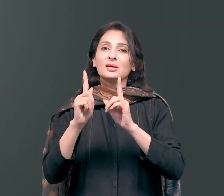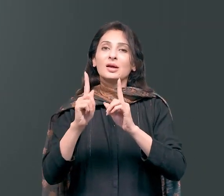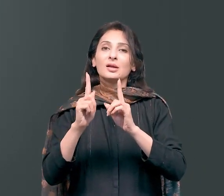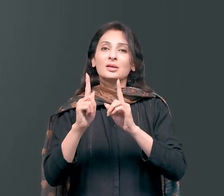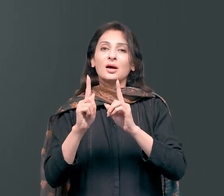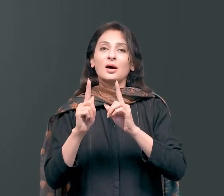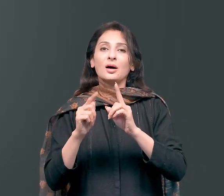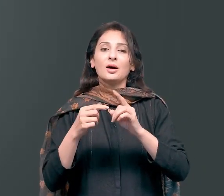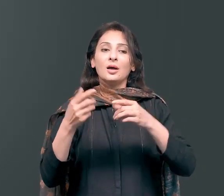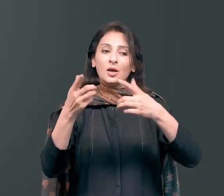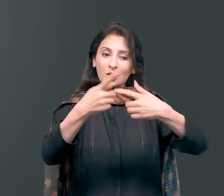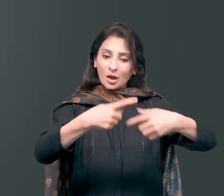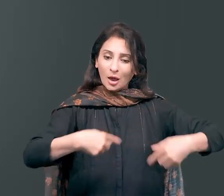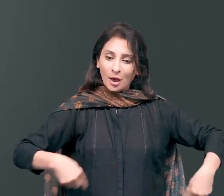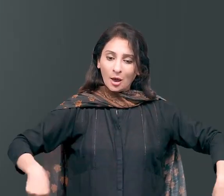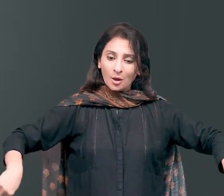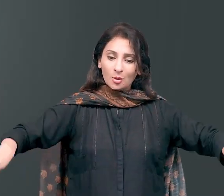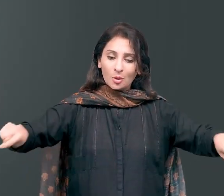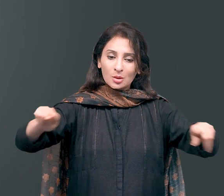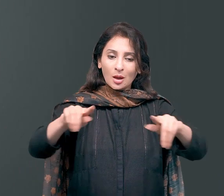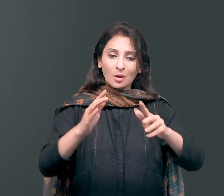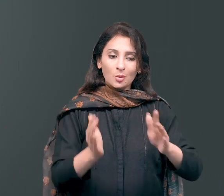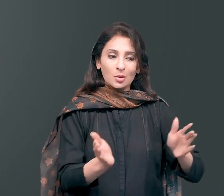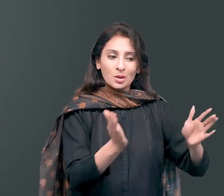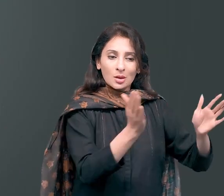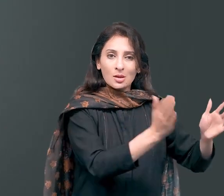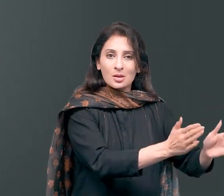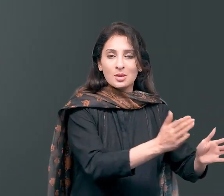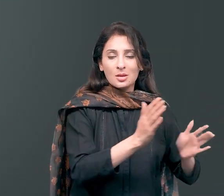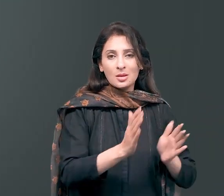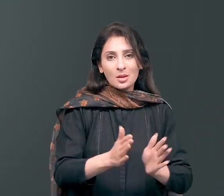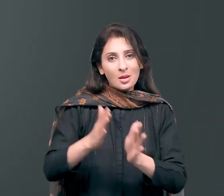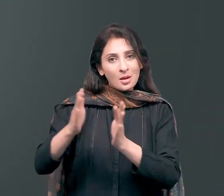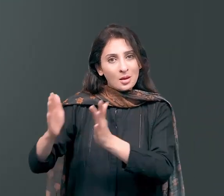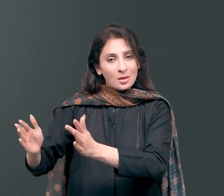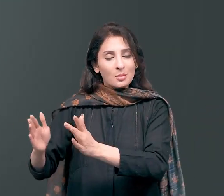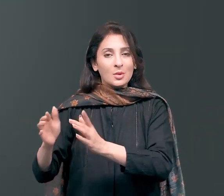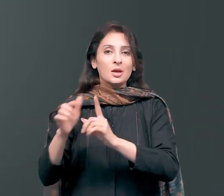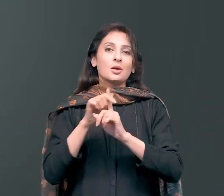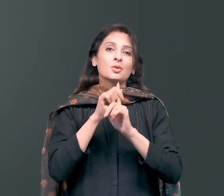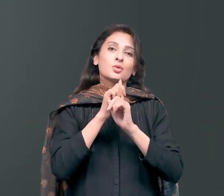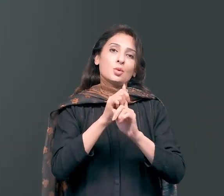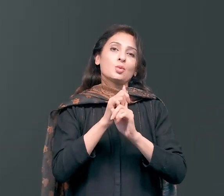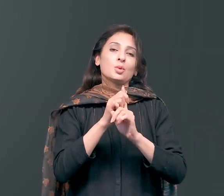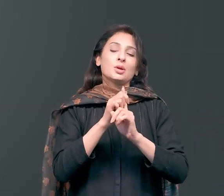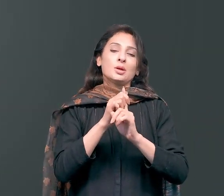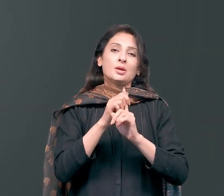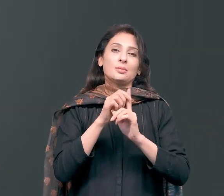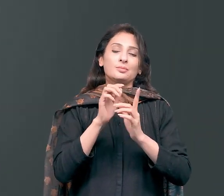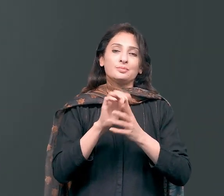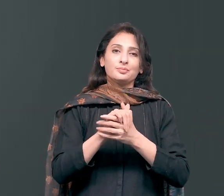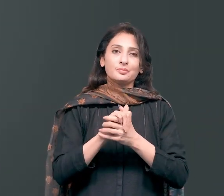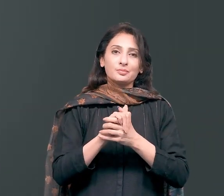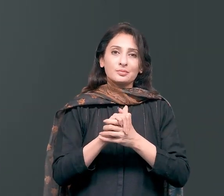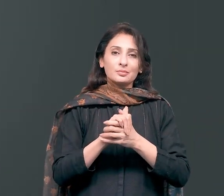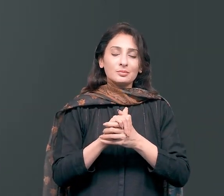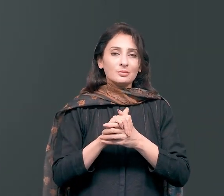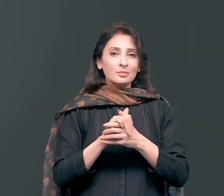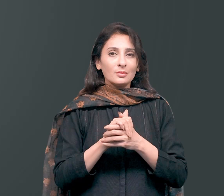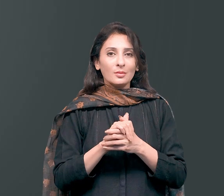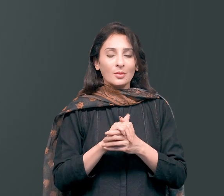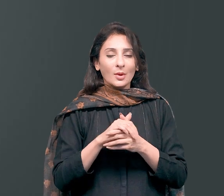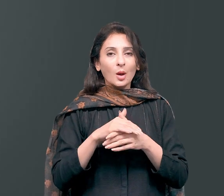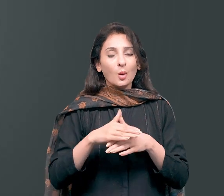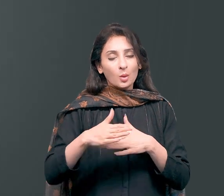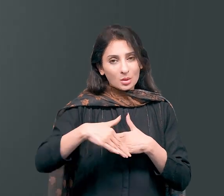تقسیم ضروری ہے۔ اس لیے یہ جو 3 جون پلان 1947 آیا، کانگریس اور